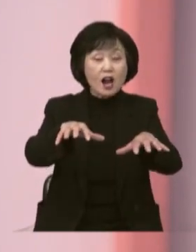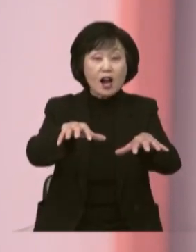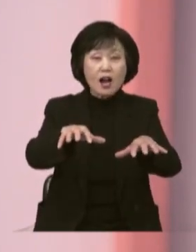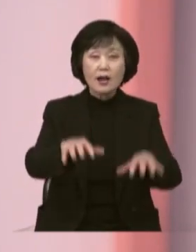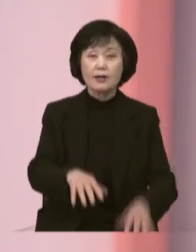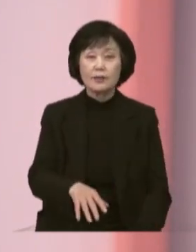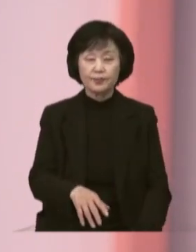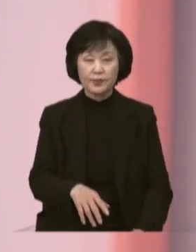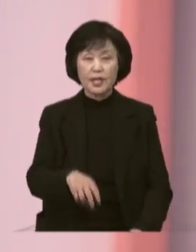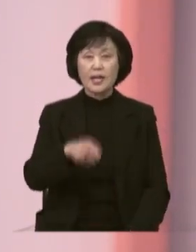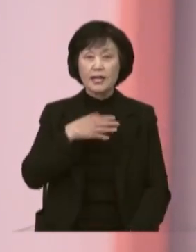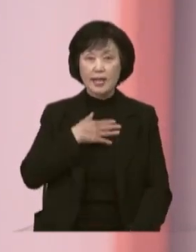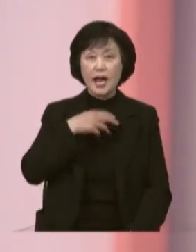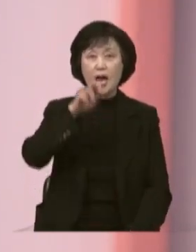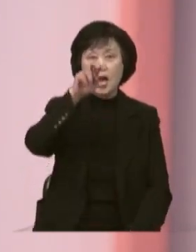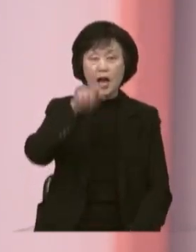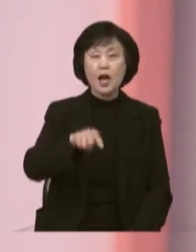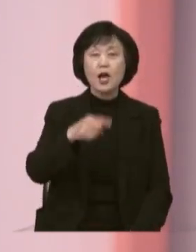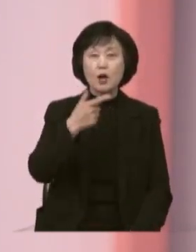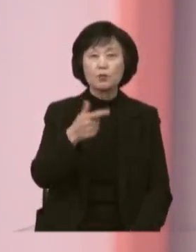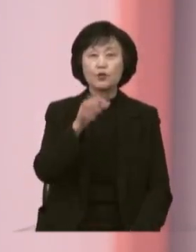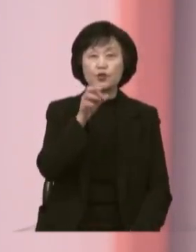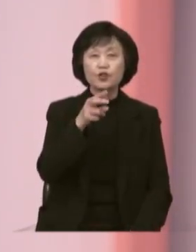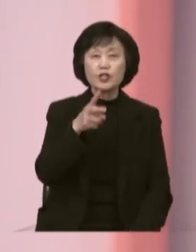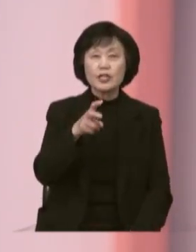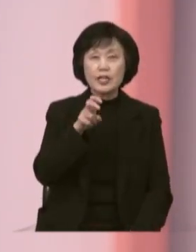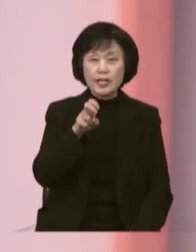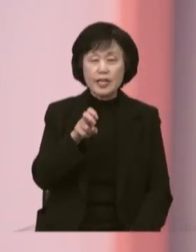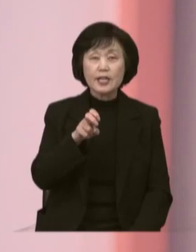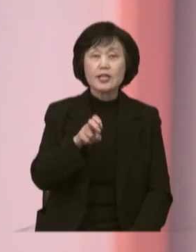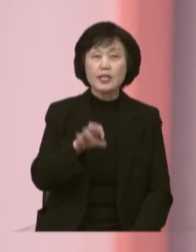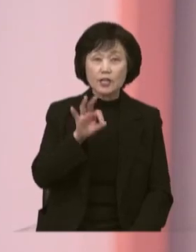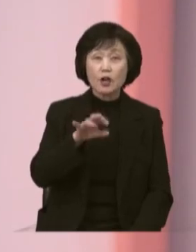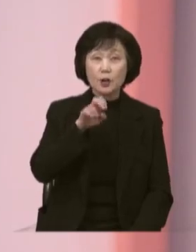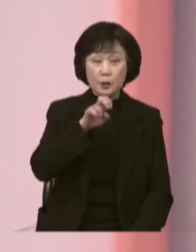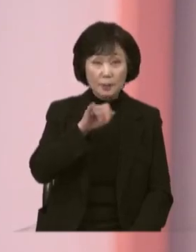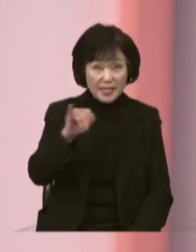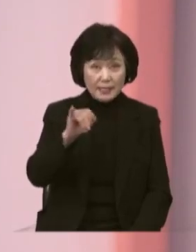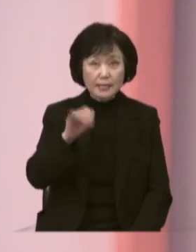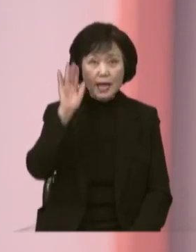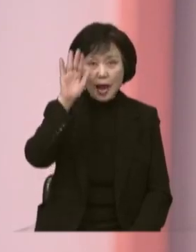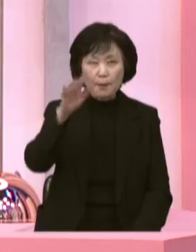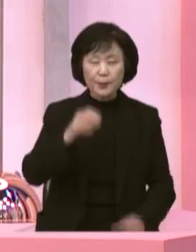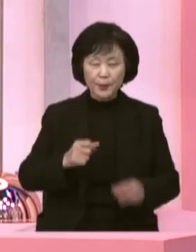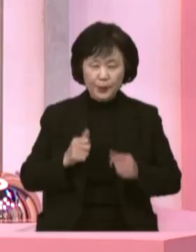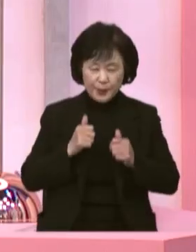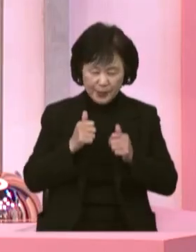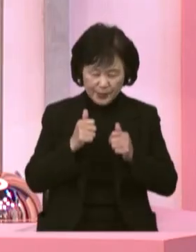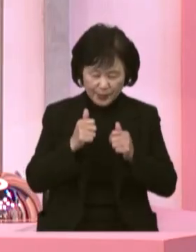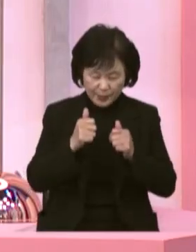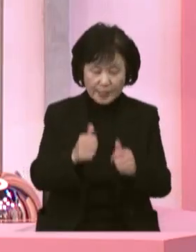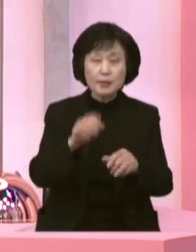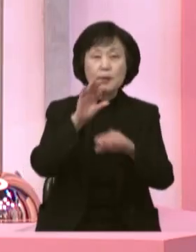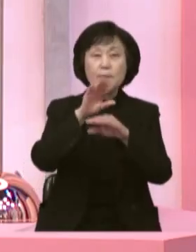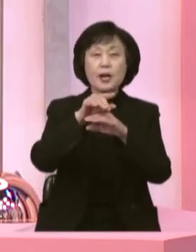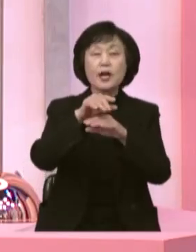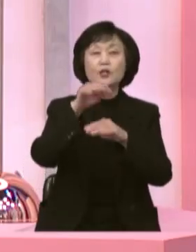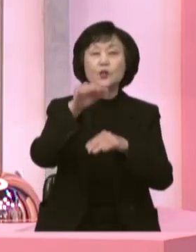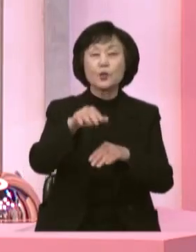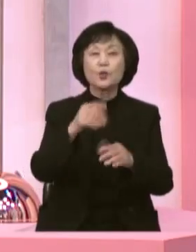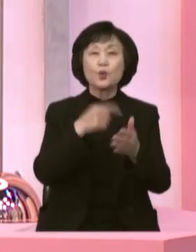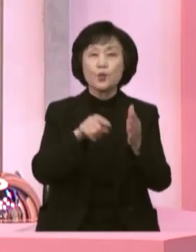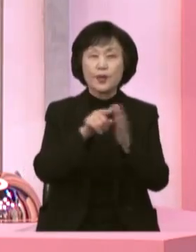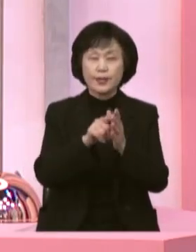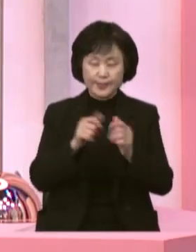그때부터 이제 막 그냥 막 쫙쫙 주인공 여자 주인공 시키고 막 이러는 거지. 아니 뭐 내가 연기를